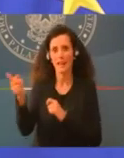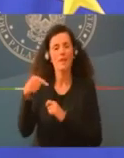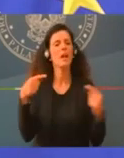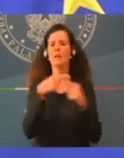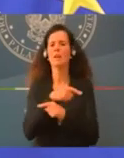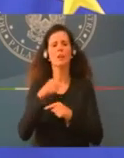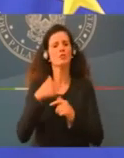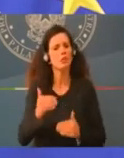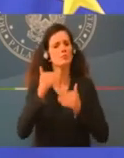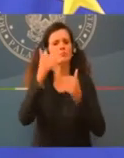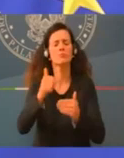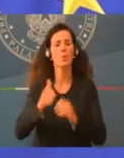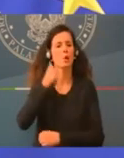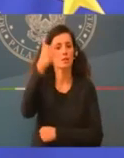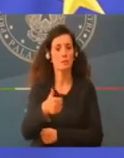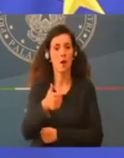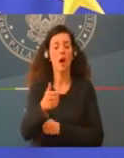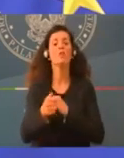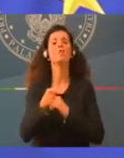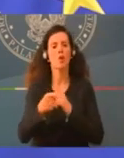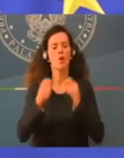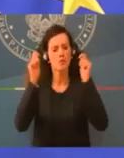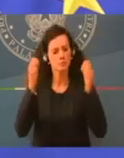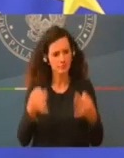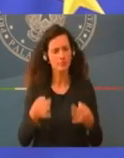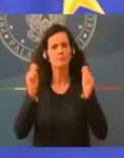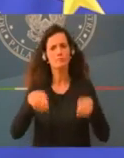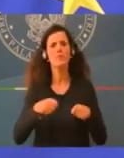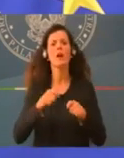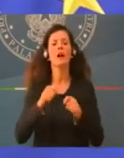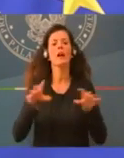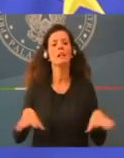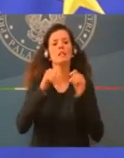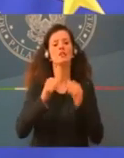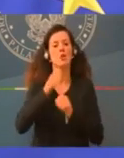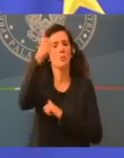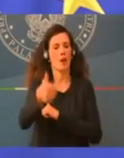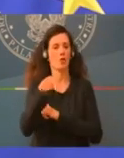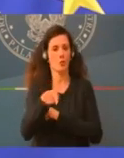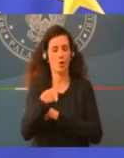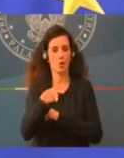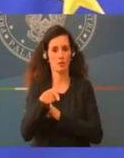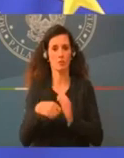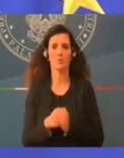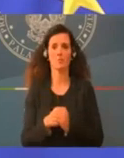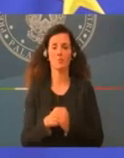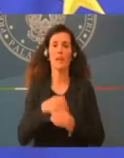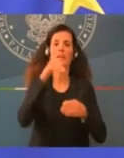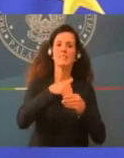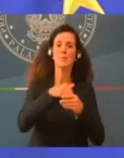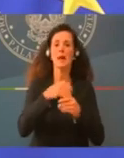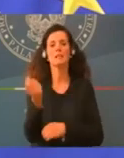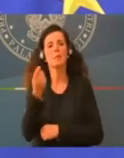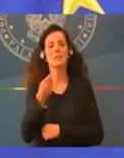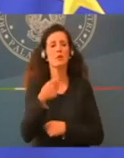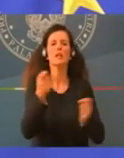i pignoramenti di stipendi e pensioni in corso sempre fino a fine anno l'importo complessivo della manovra è